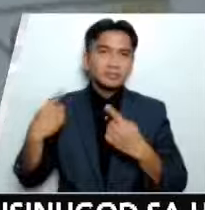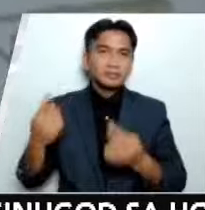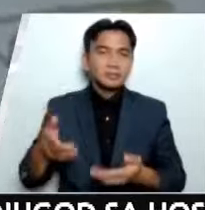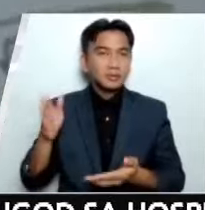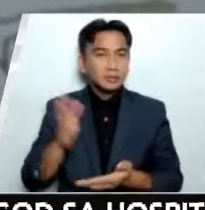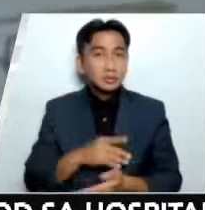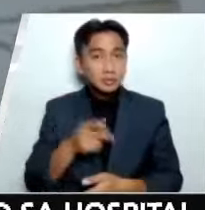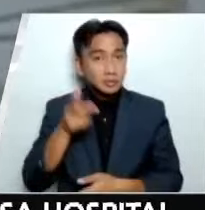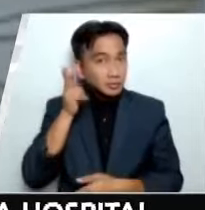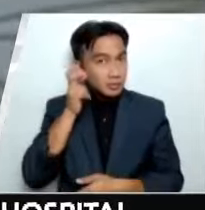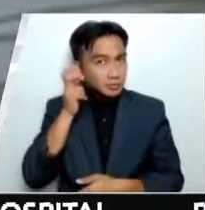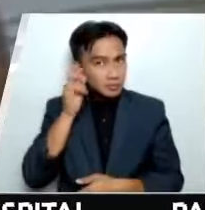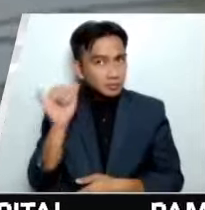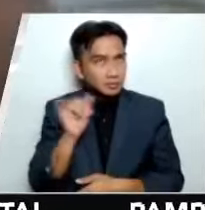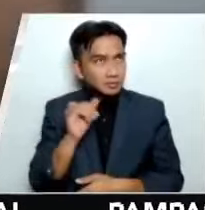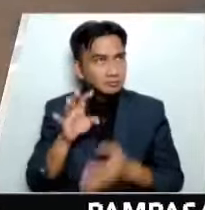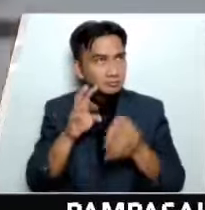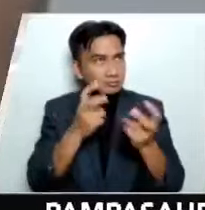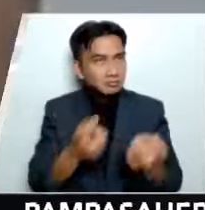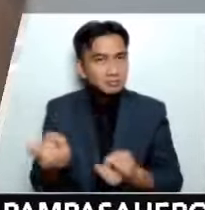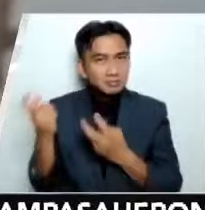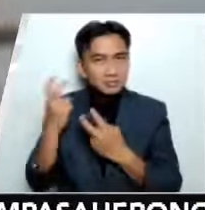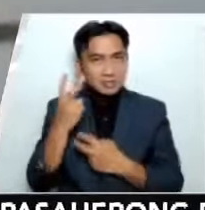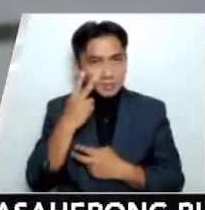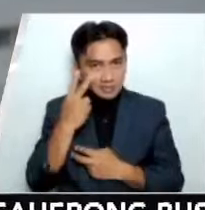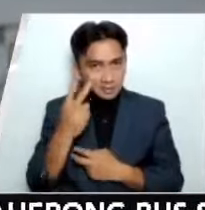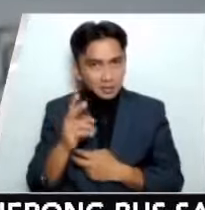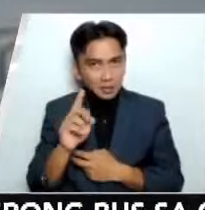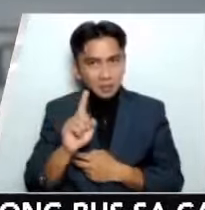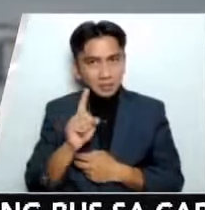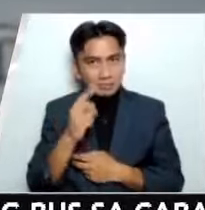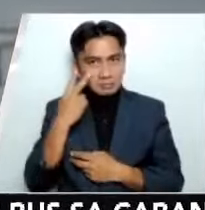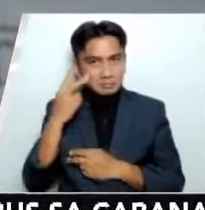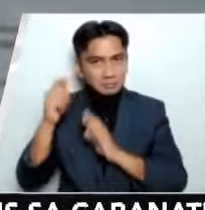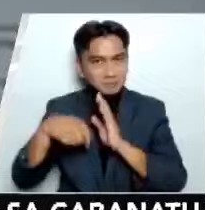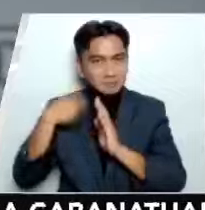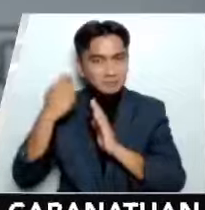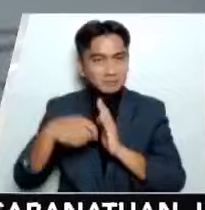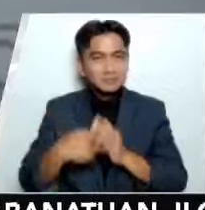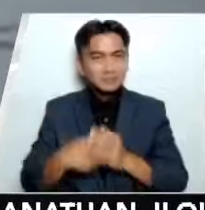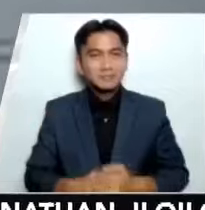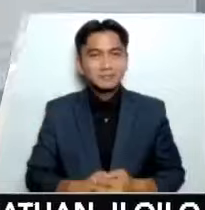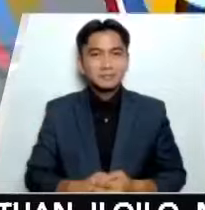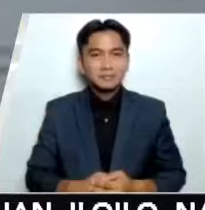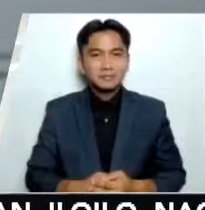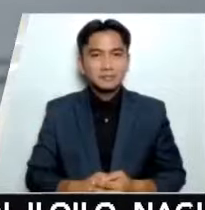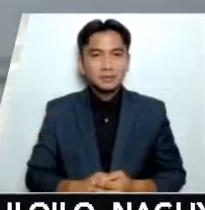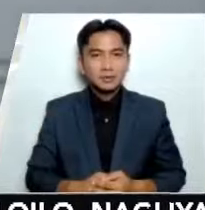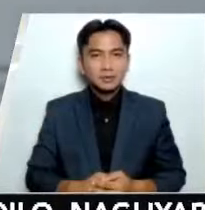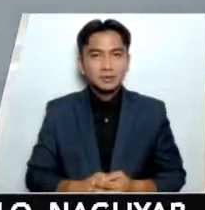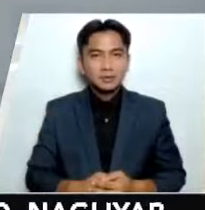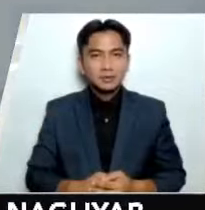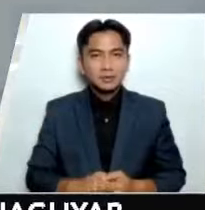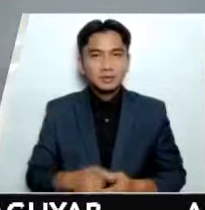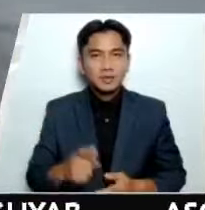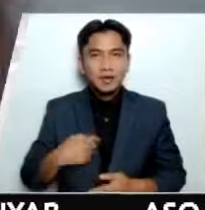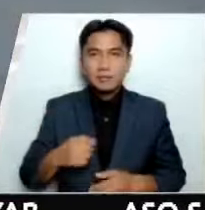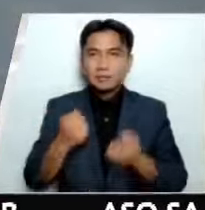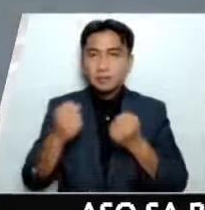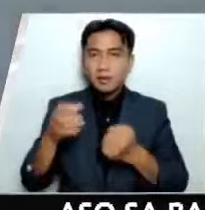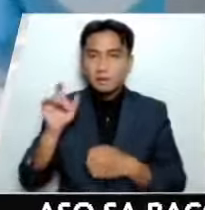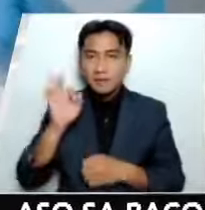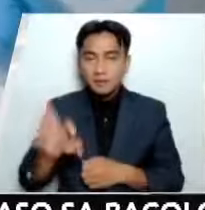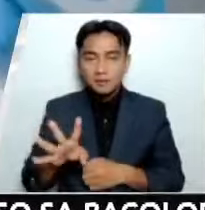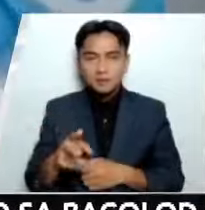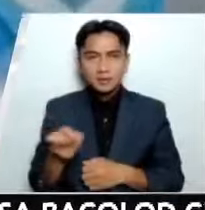na yan, titigan mong mabuti ang video. Ipapasok ko to sa Facebook, visit ka. Hindi lang kamukha dahil